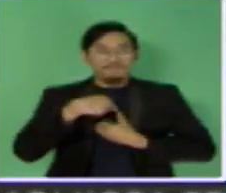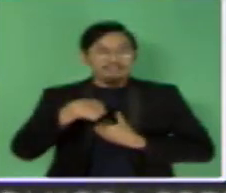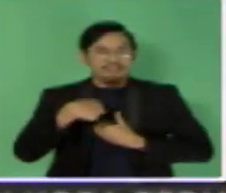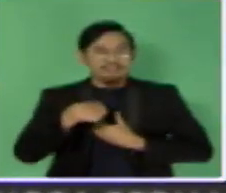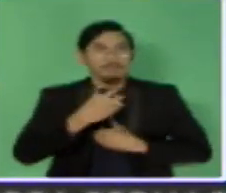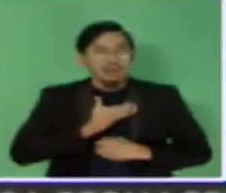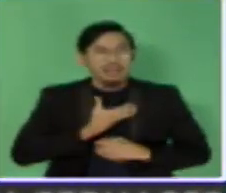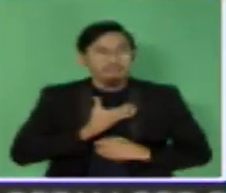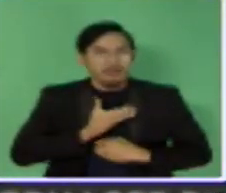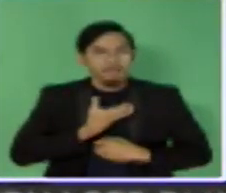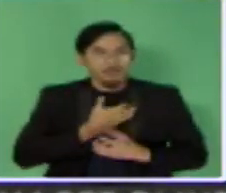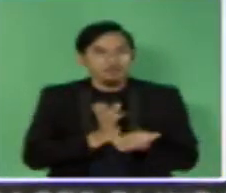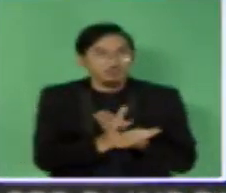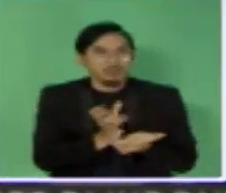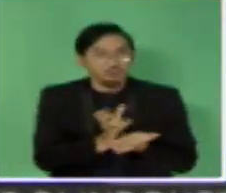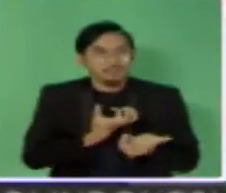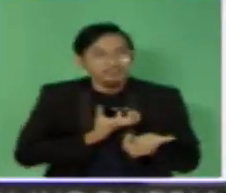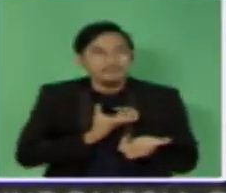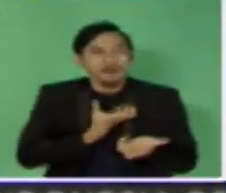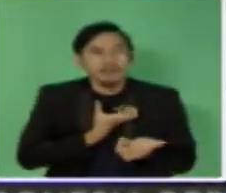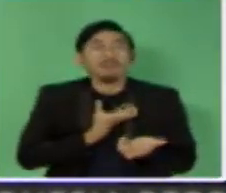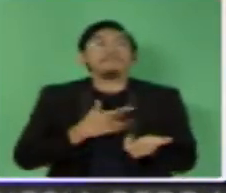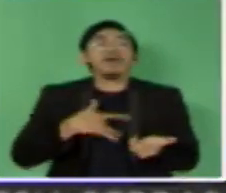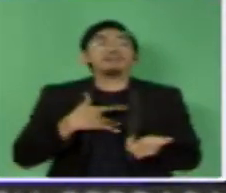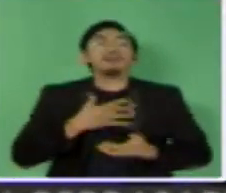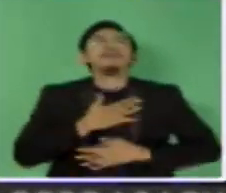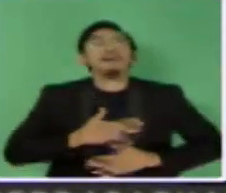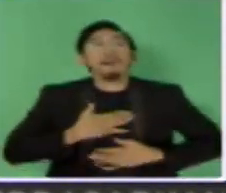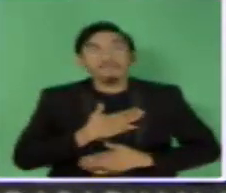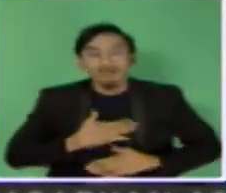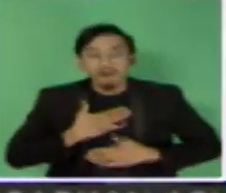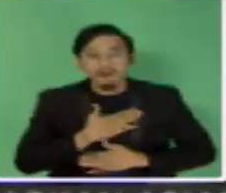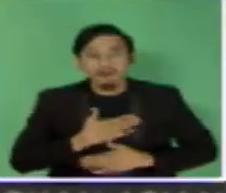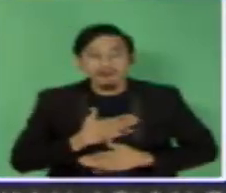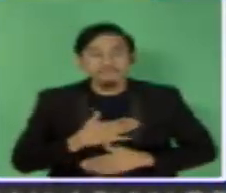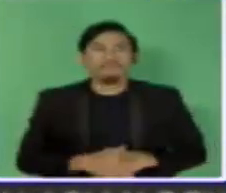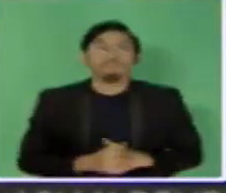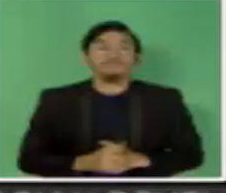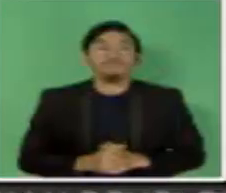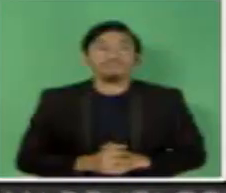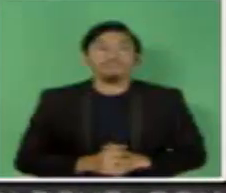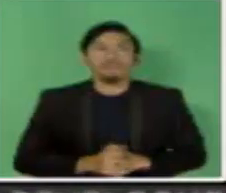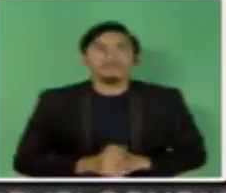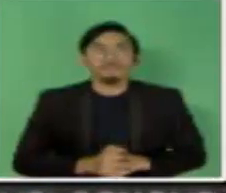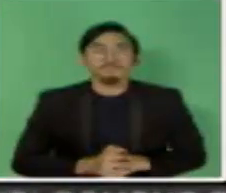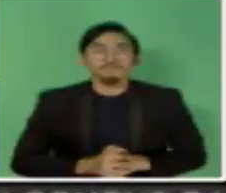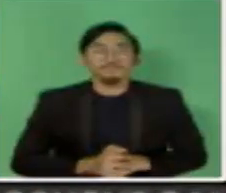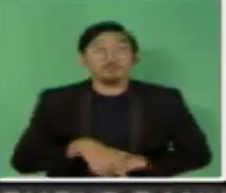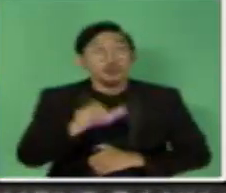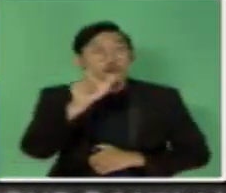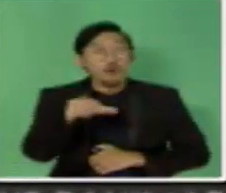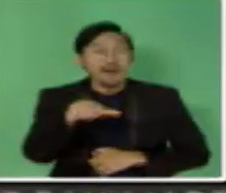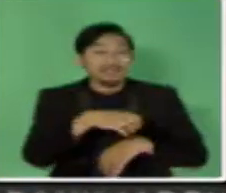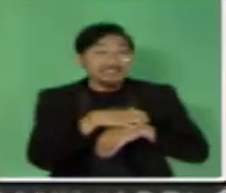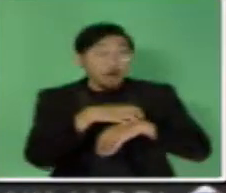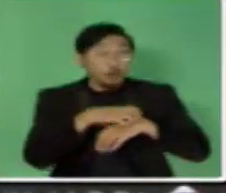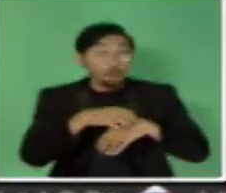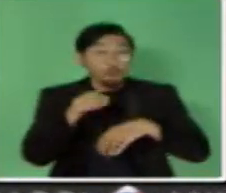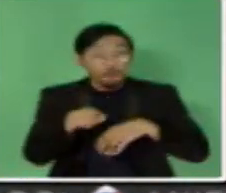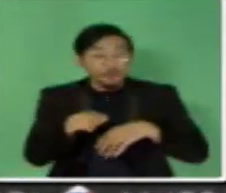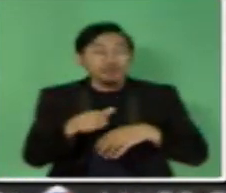resiko kerugian jika kalah berjudi. Namun rasa puas untuk mendapatkan material membuat mereka tidak dapat putus dari judi. Melibatkan kecanduan,